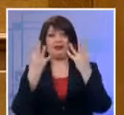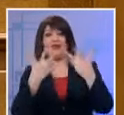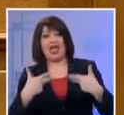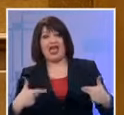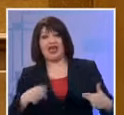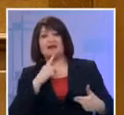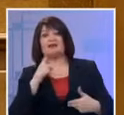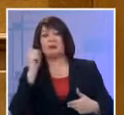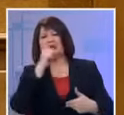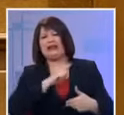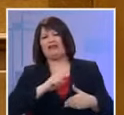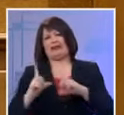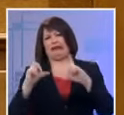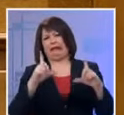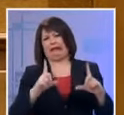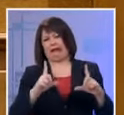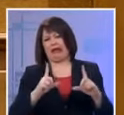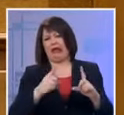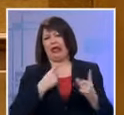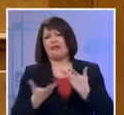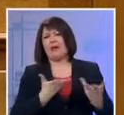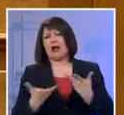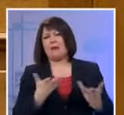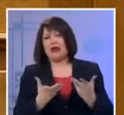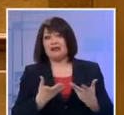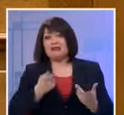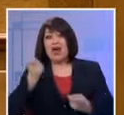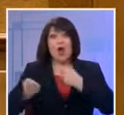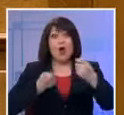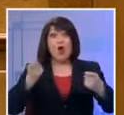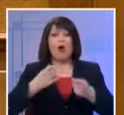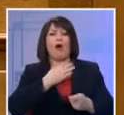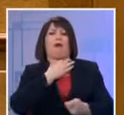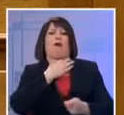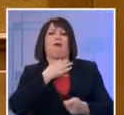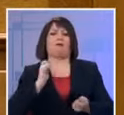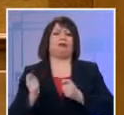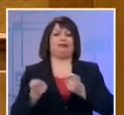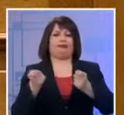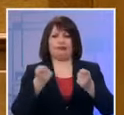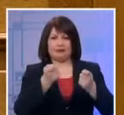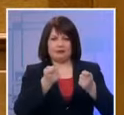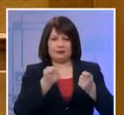μιας εικονικής διαπραγμάτευσης, ο λογαριασμός θα αυξάνεται. Και θα